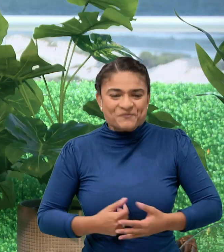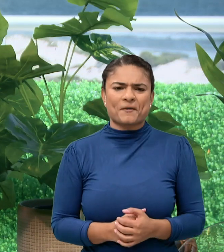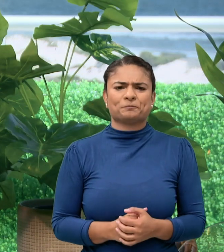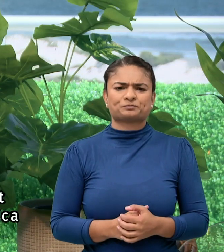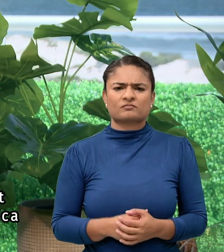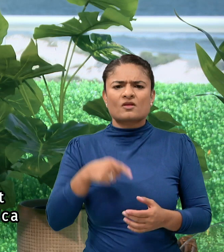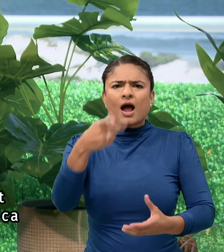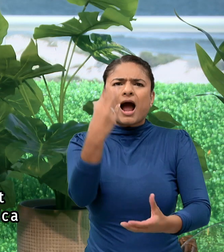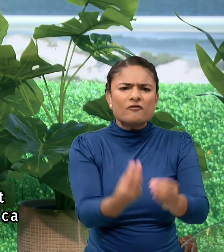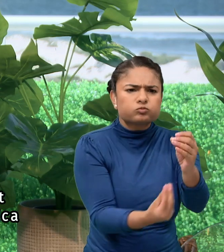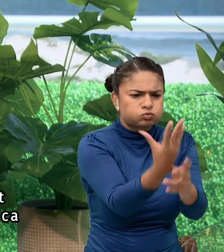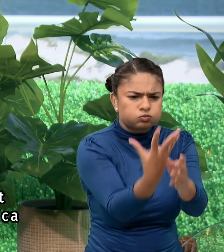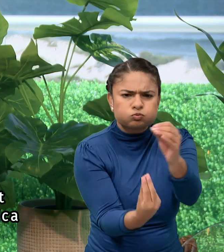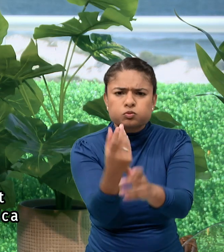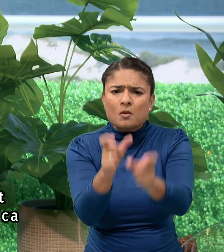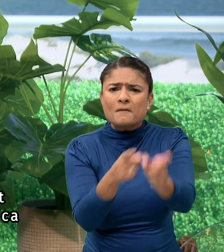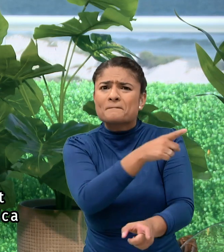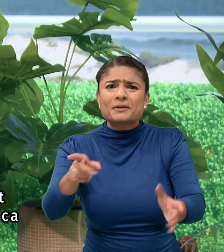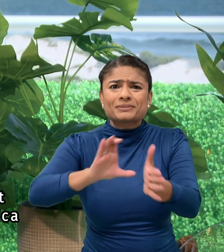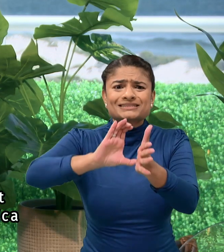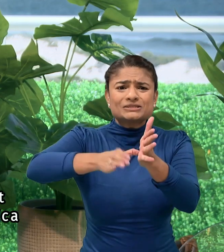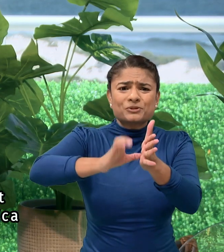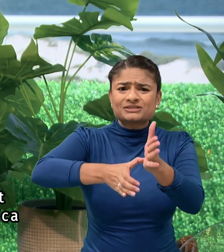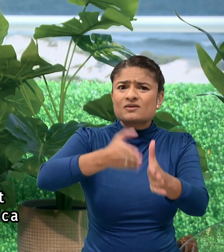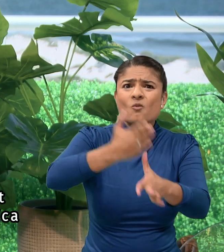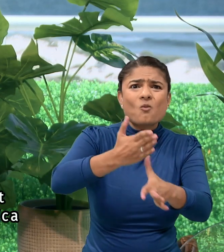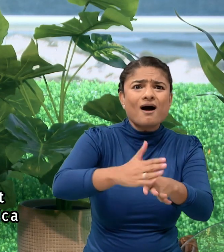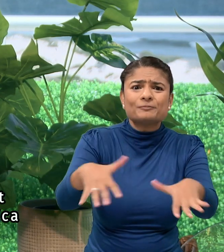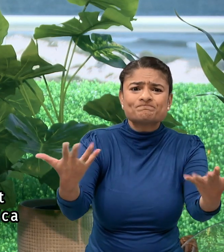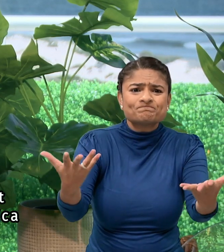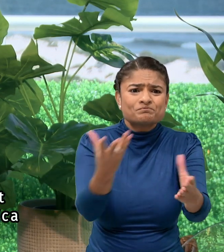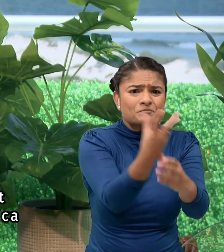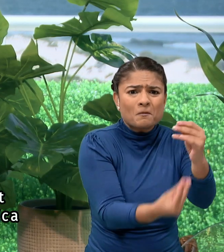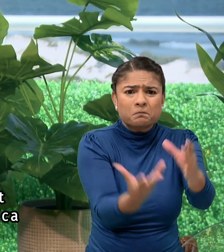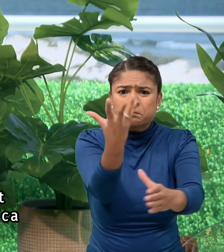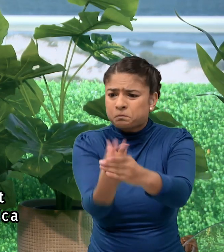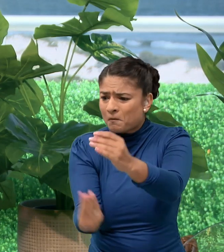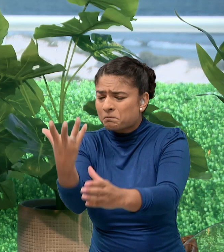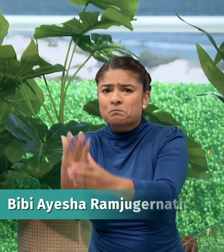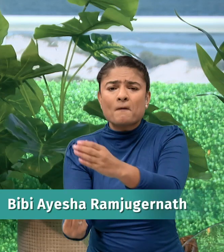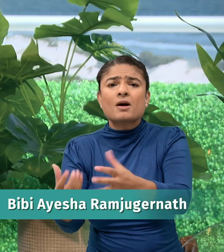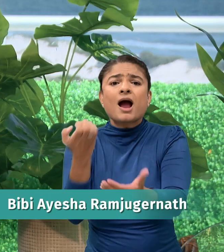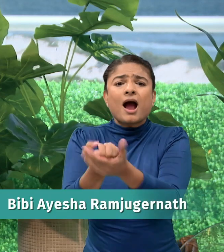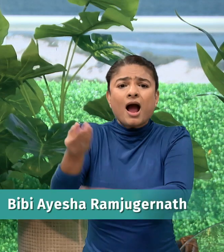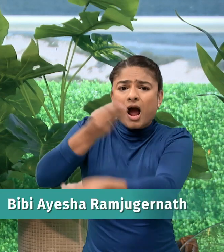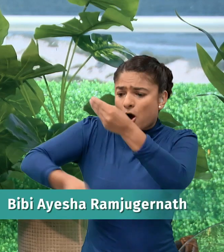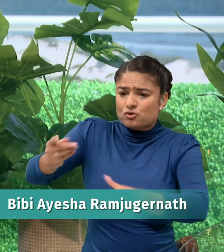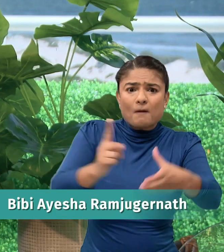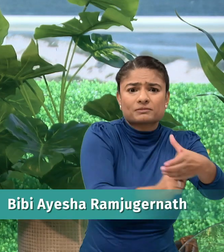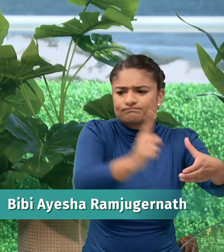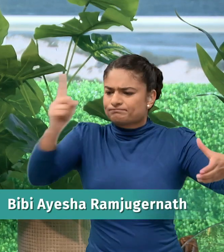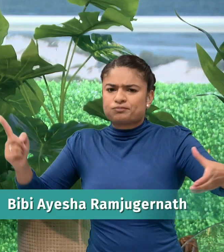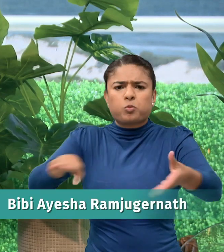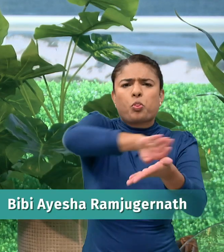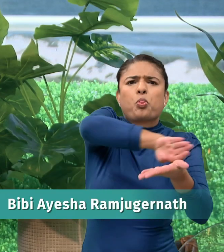Welkom terug. Daar's 'n groeiende algemene kommer dat die meeste mense met gestremdhede in Suid-Afrika uitgesluit is van die